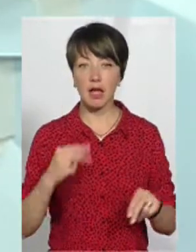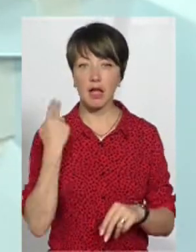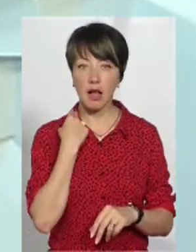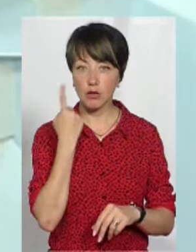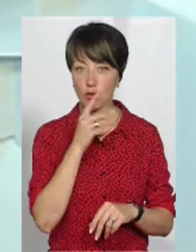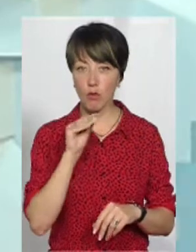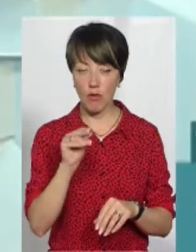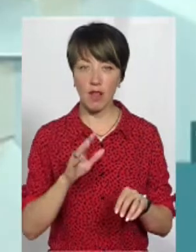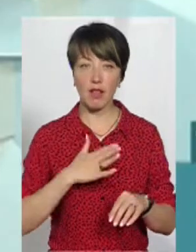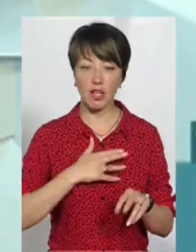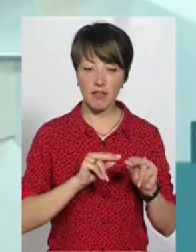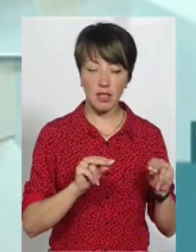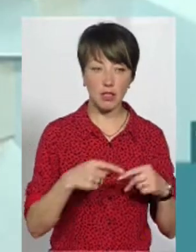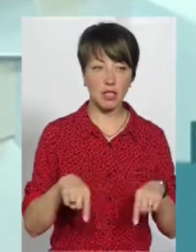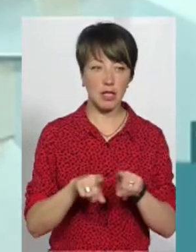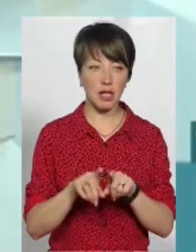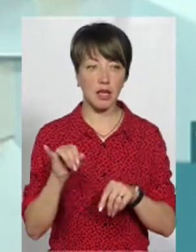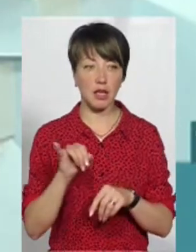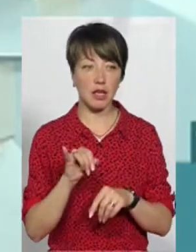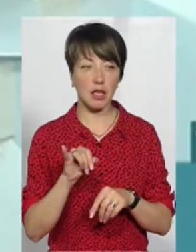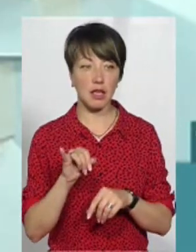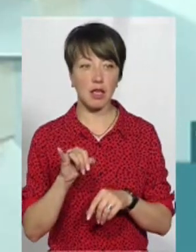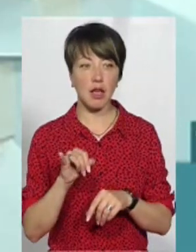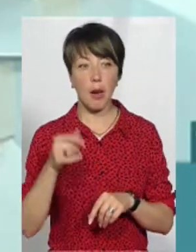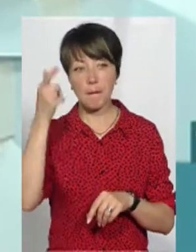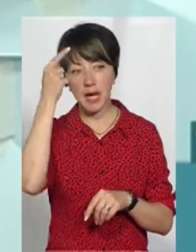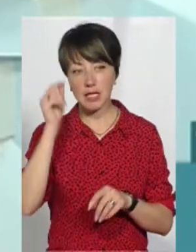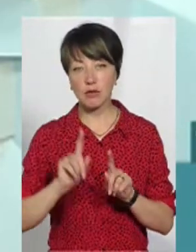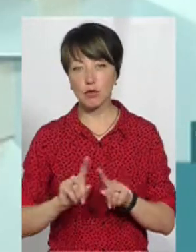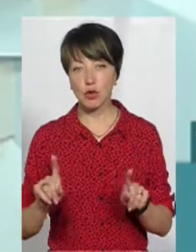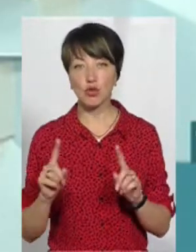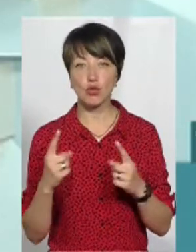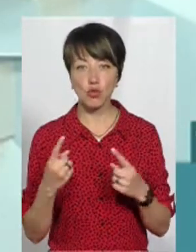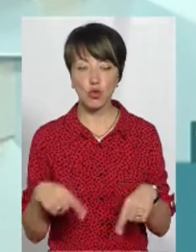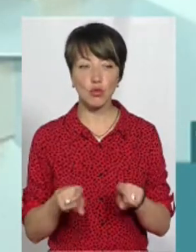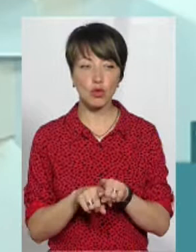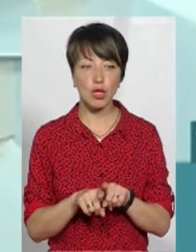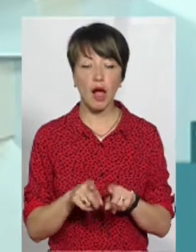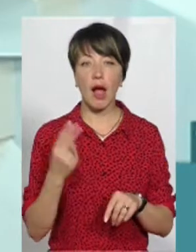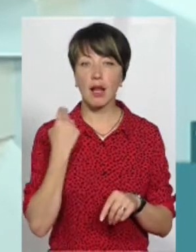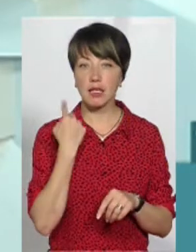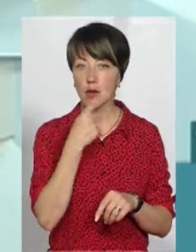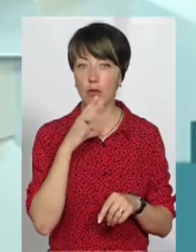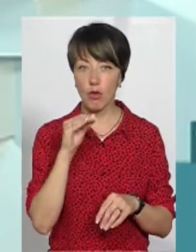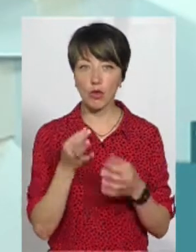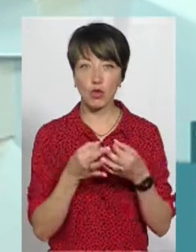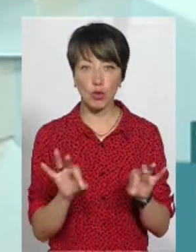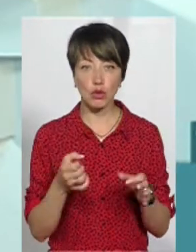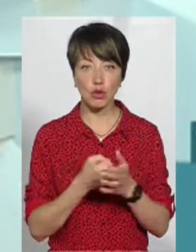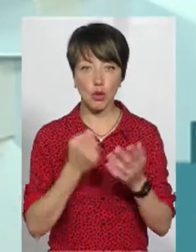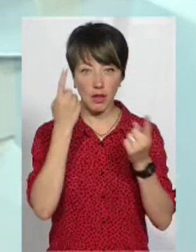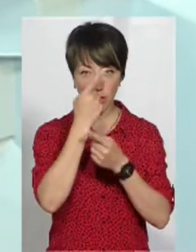наших викладачів, так і володіння нею магістрів особливо. Чому? Тому що англійська мова – це мова доступу